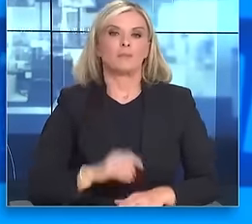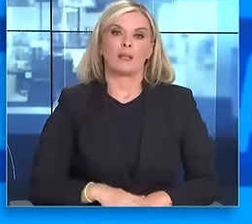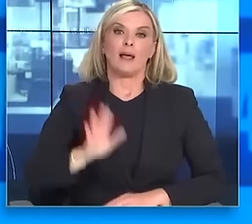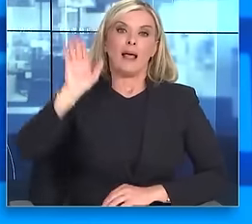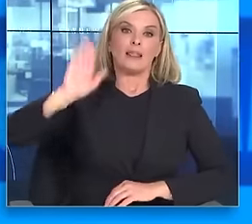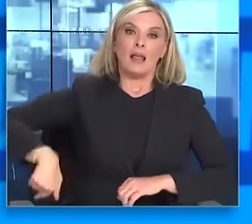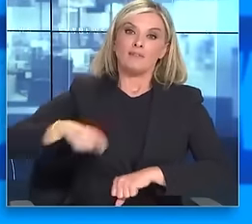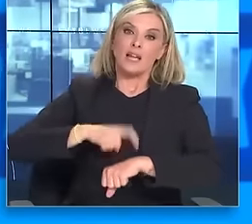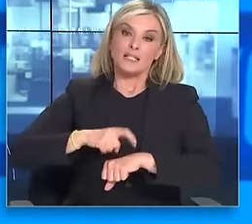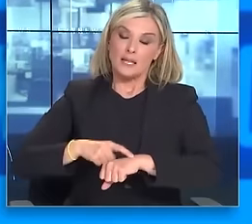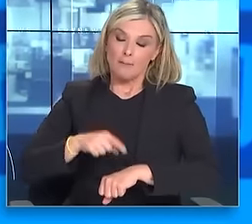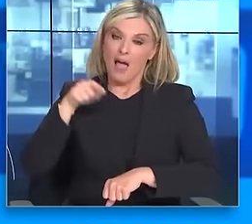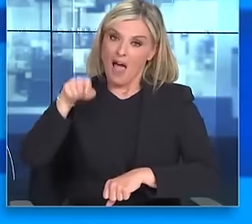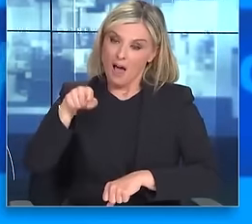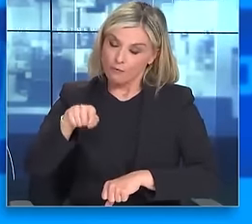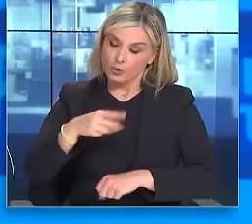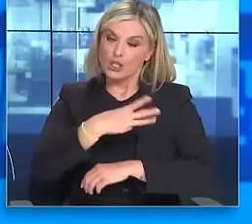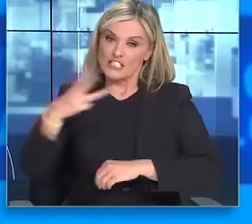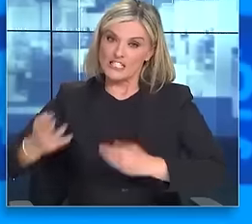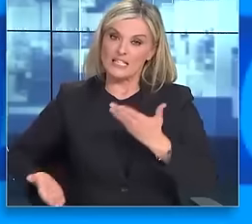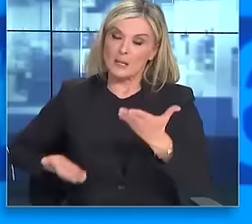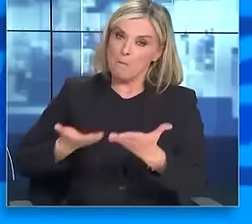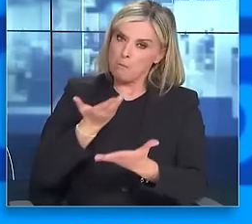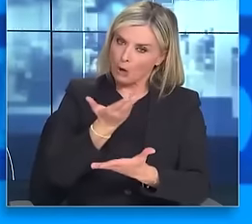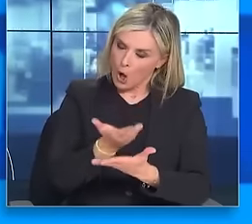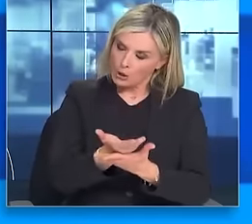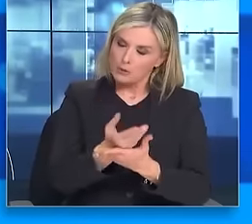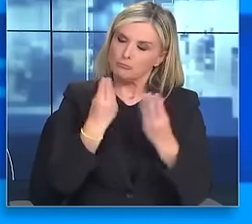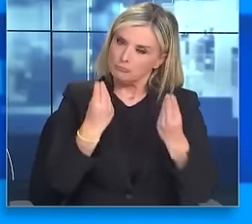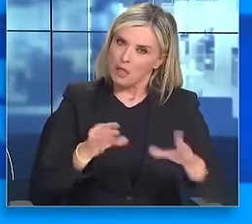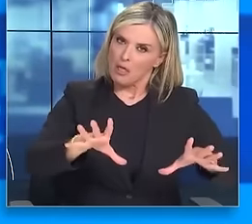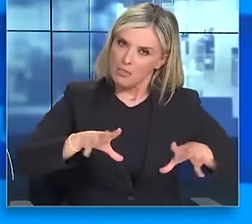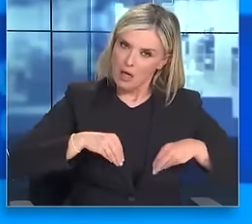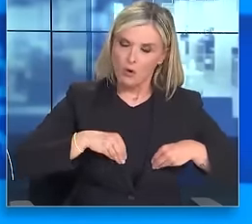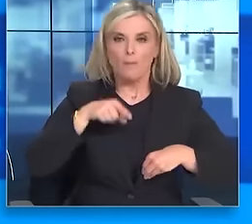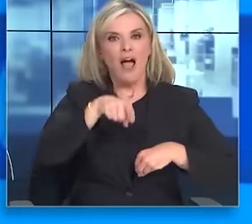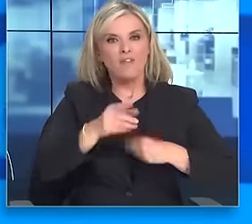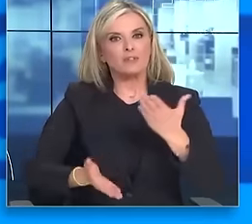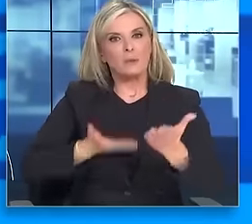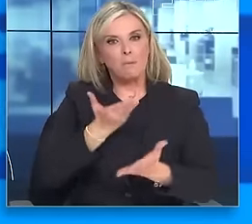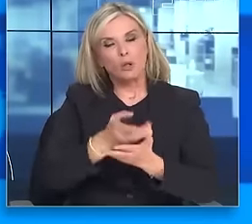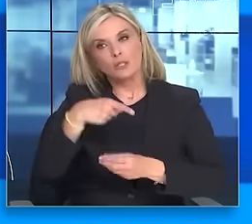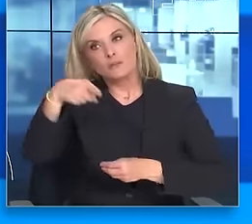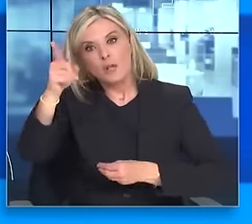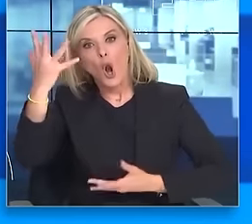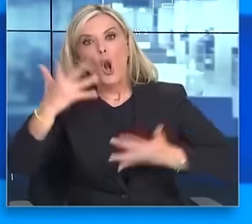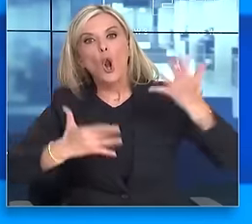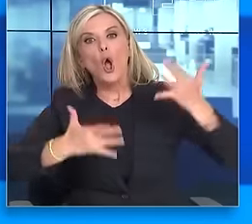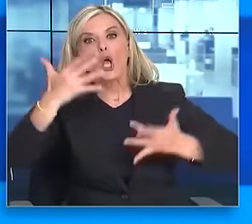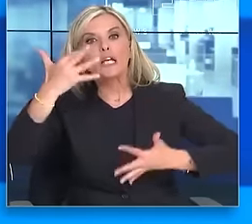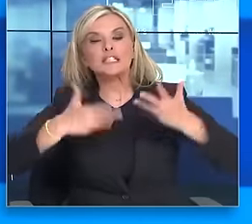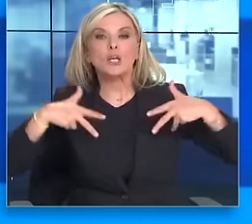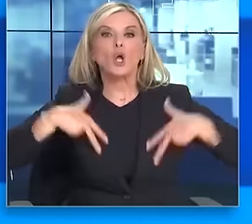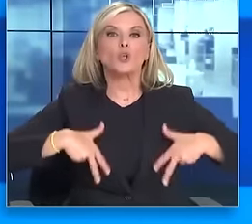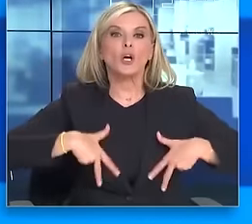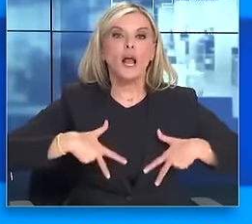πρόταση νόμου θα πάει λοιπόν στο Γενικό Λογιστήριο, θα κοστολογηθεί για να δούμε όλοι το επίπεδο, το μέγεθος του